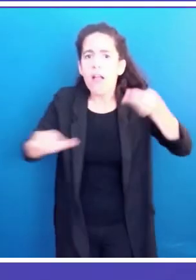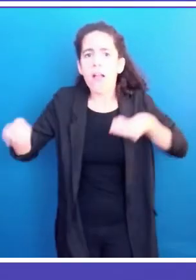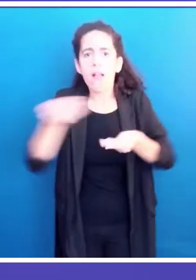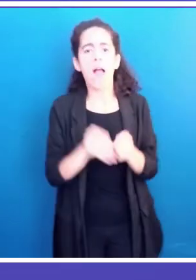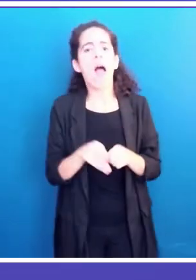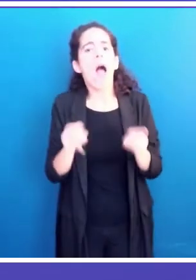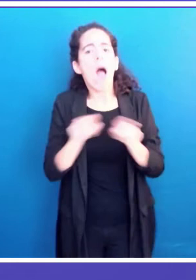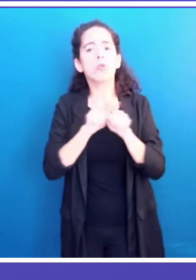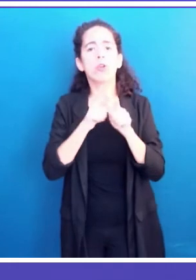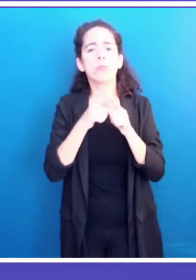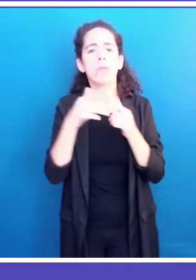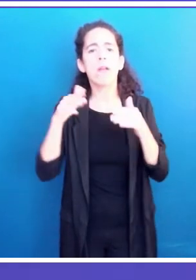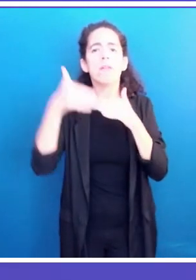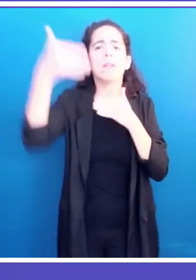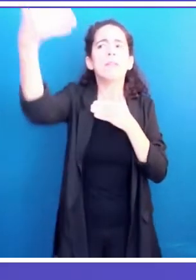أن